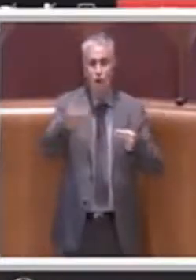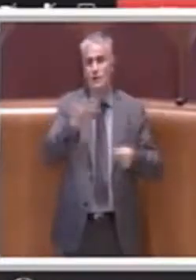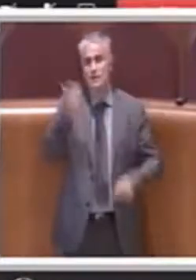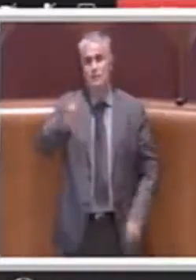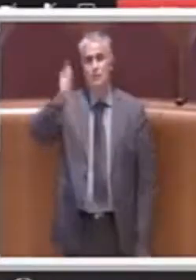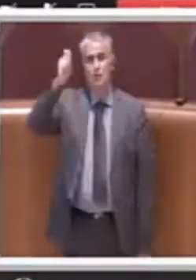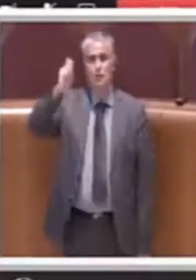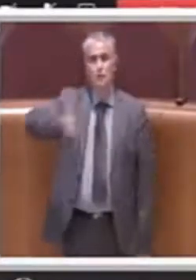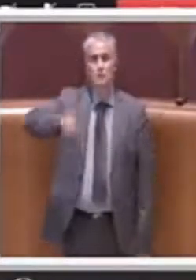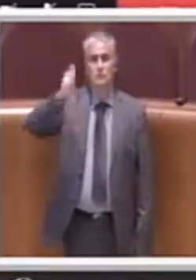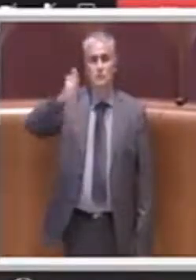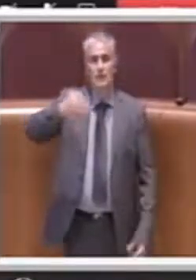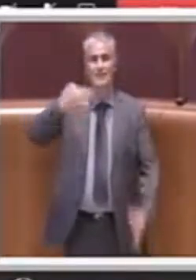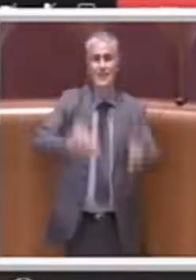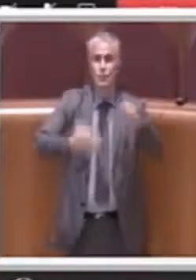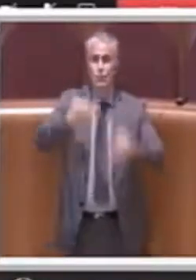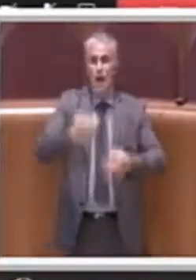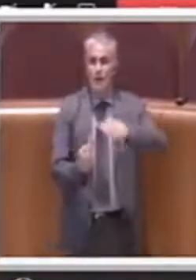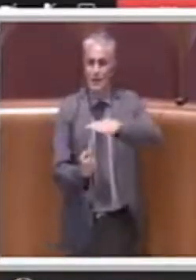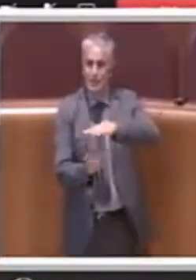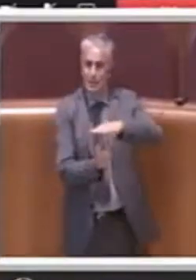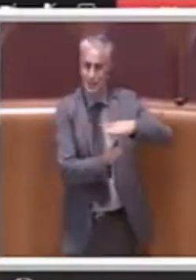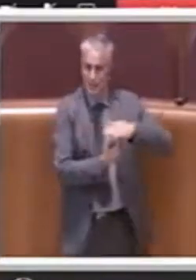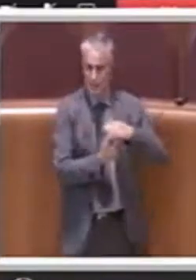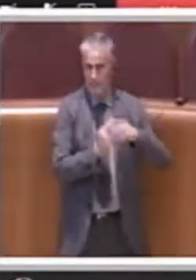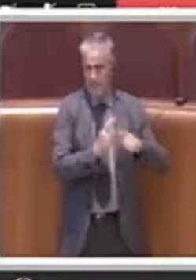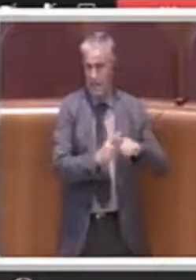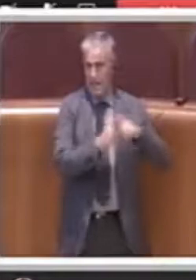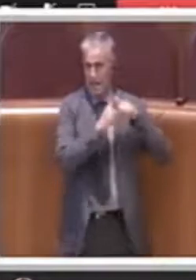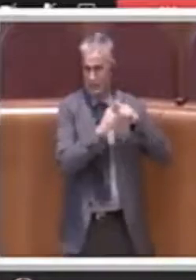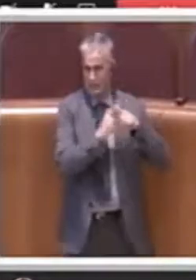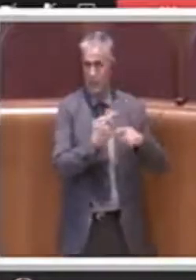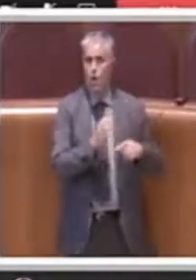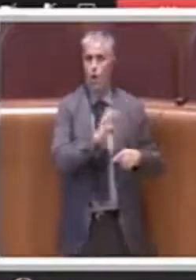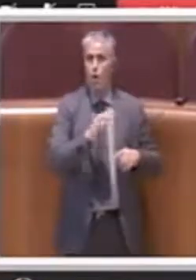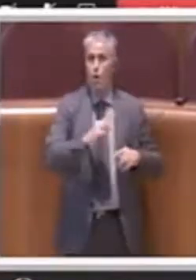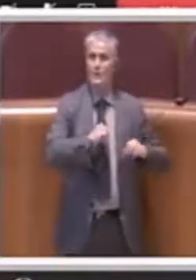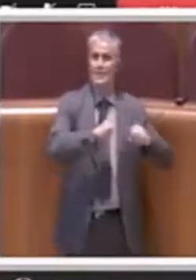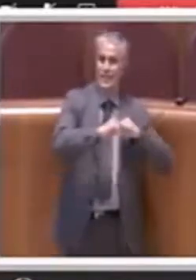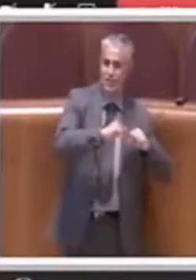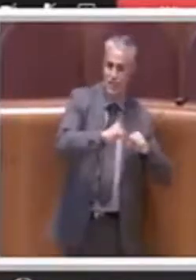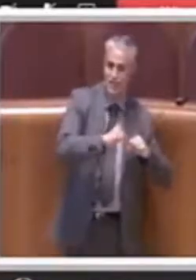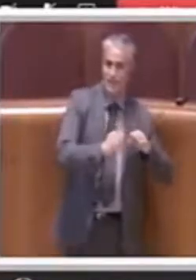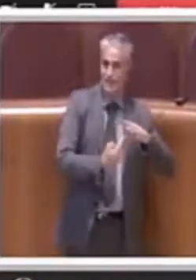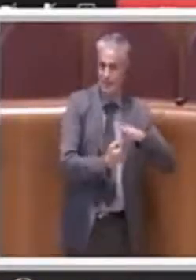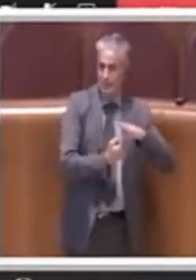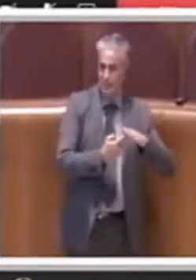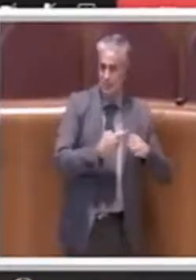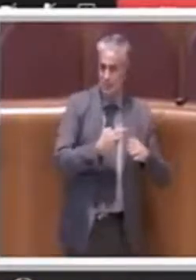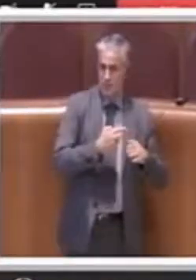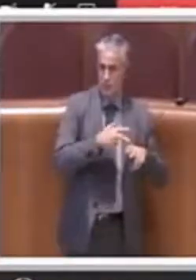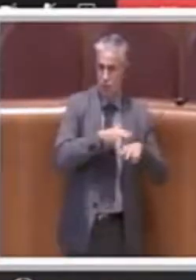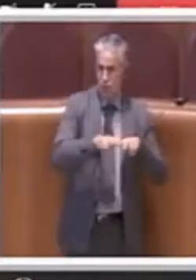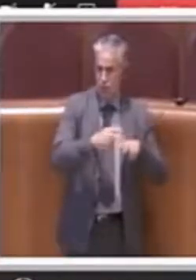nei confronti dei dipendenti capitolini o ex dipendenti capitolini o dirigenti, quel che sia.